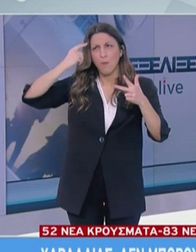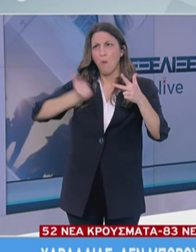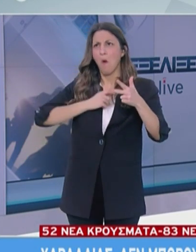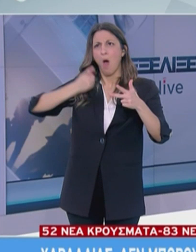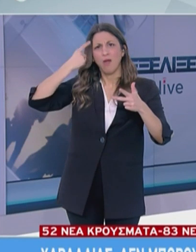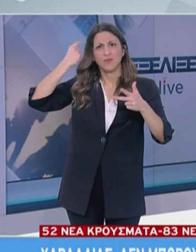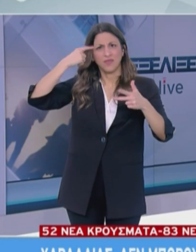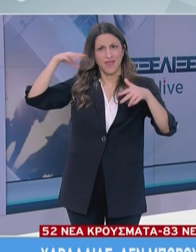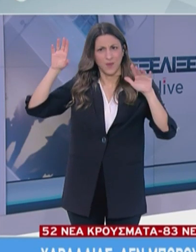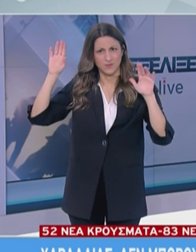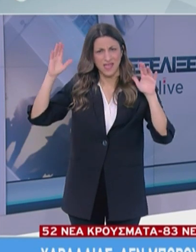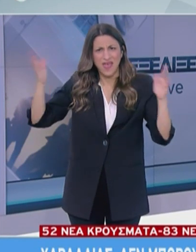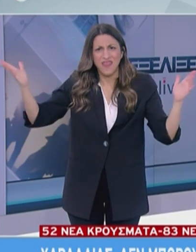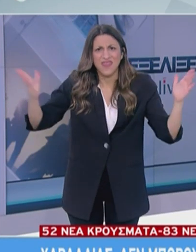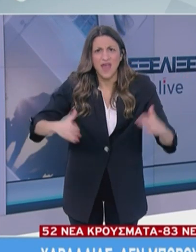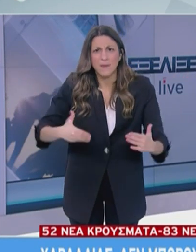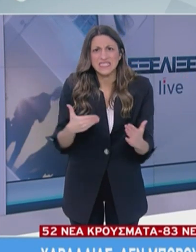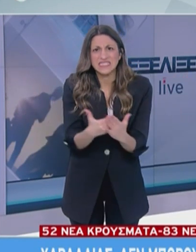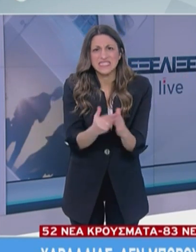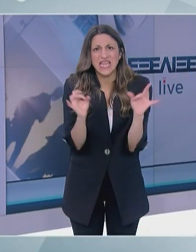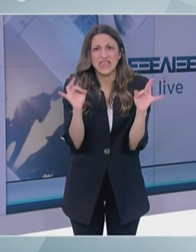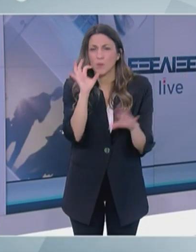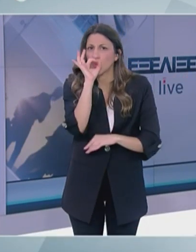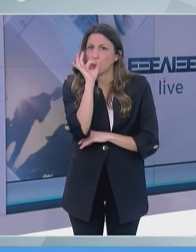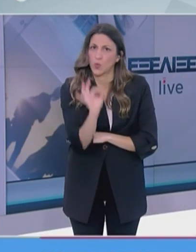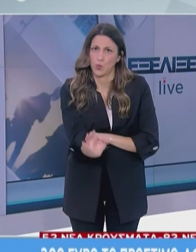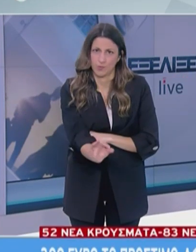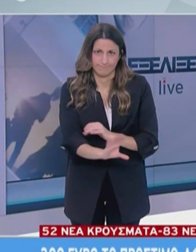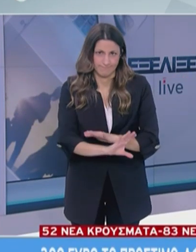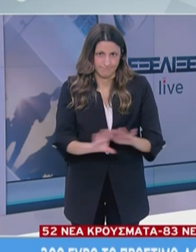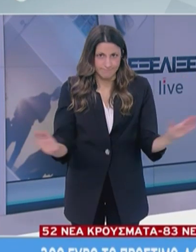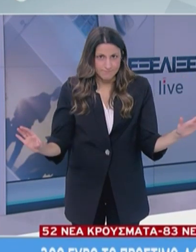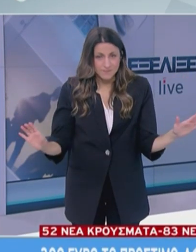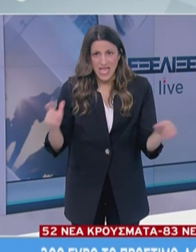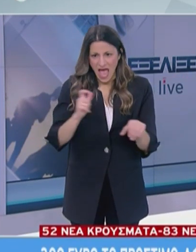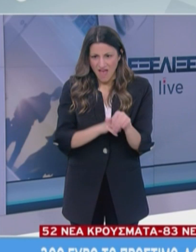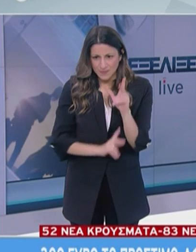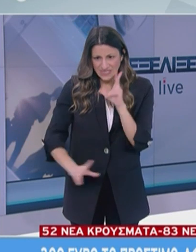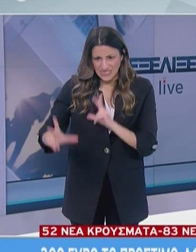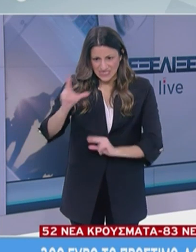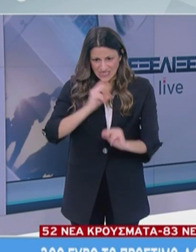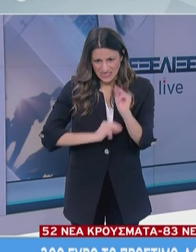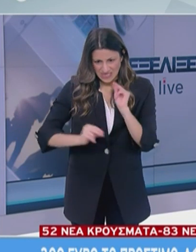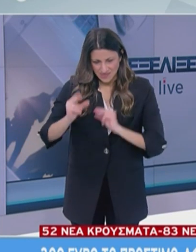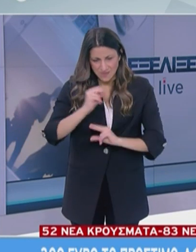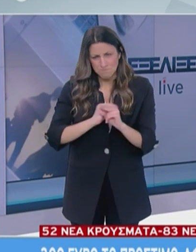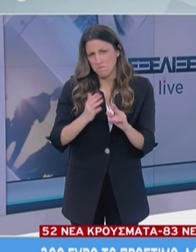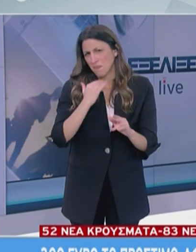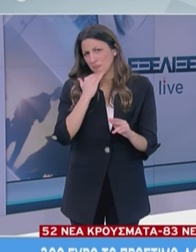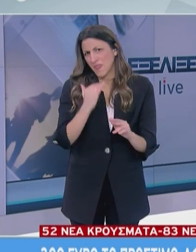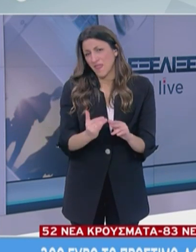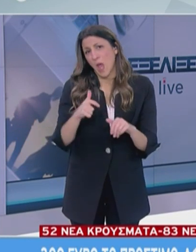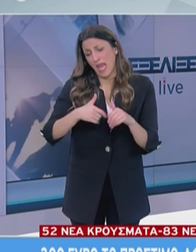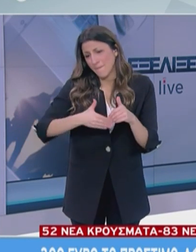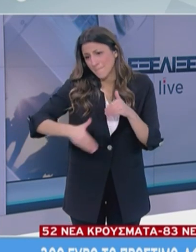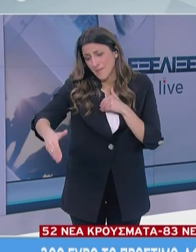έγραψε. Πρόκειται για παντελώς ανυπόστατο και αβάσιμο επικίνδυνο νέο. Δεν θα άξιζε καν σχολιασμού αν οι μέρες που περνάμε δεν ήταν τόσο